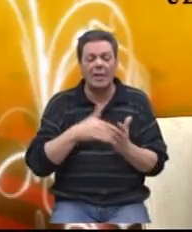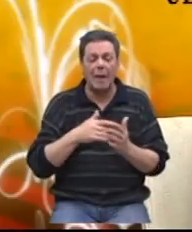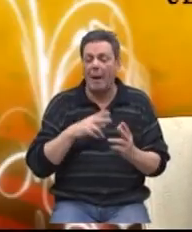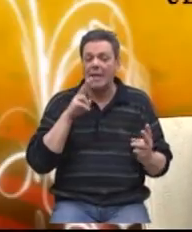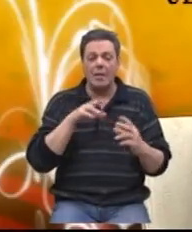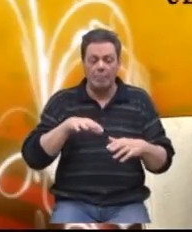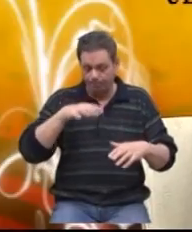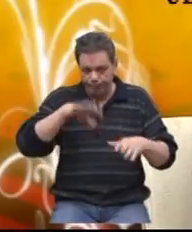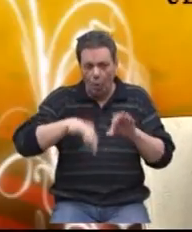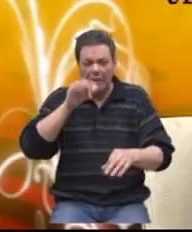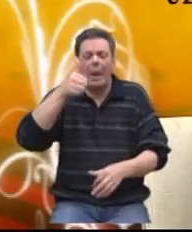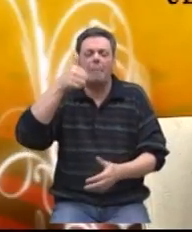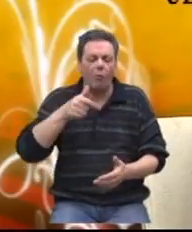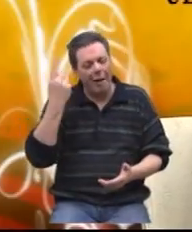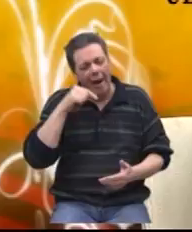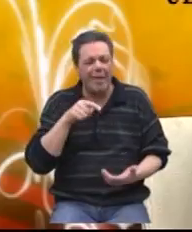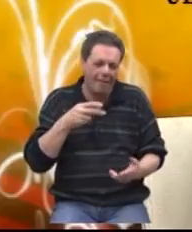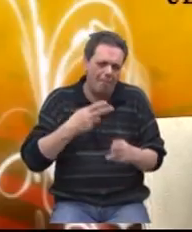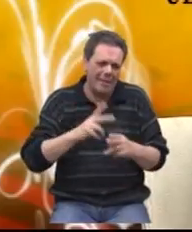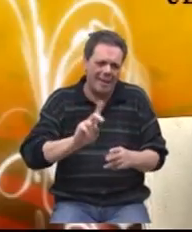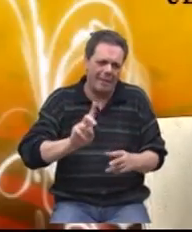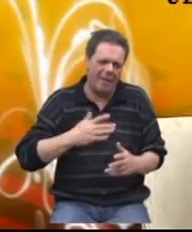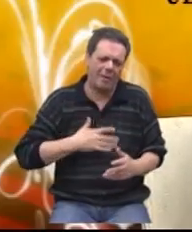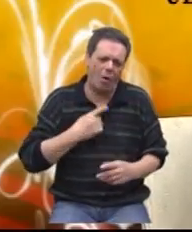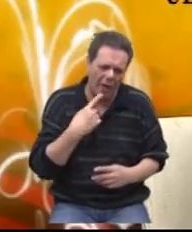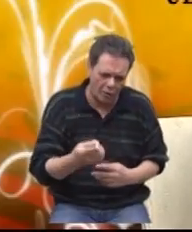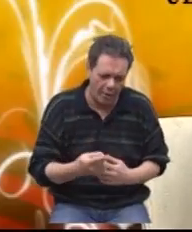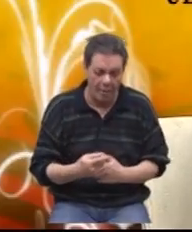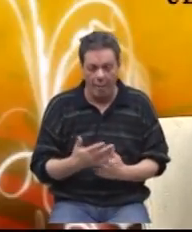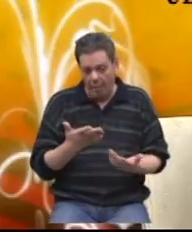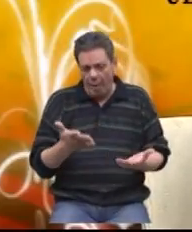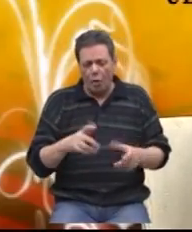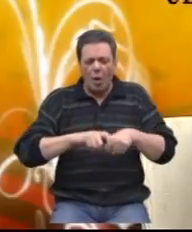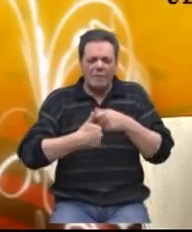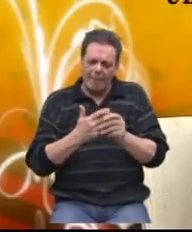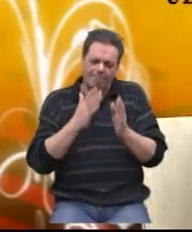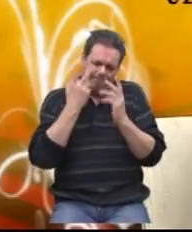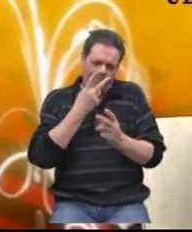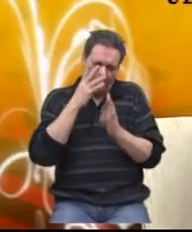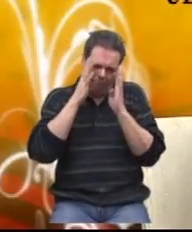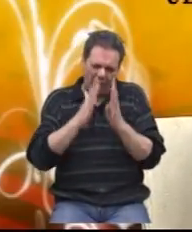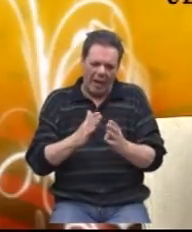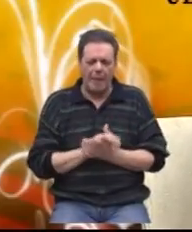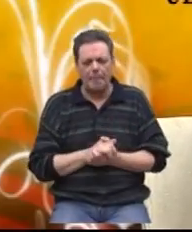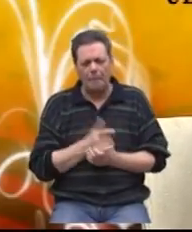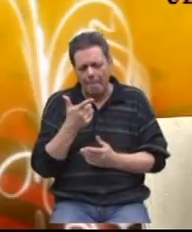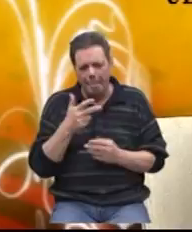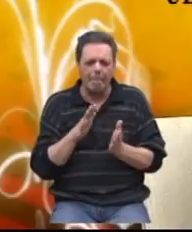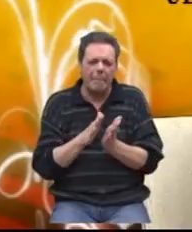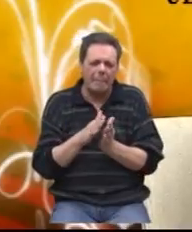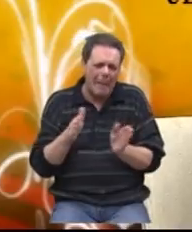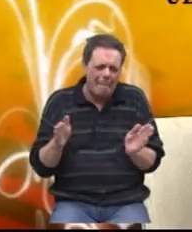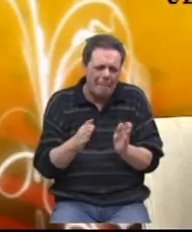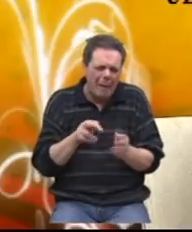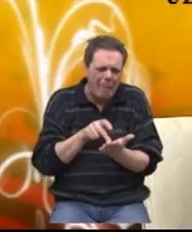prvom susretu, ali se on tad to vama nije usudio reći. Tako da je to sve zapravo stvar povjerenja. Znači, vi malim koracima stvarate